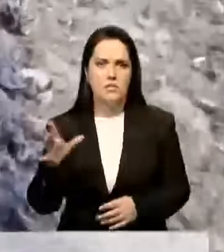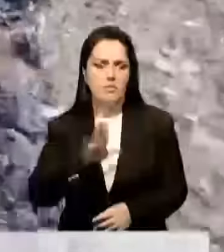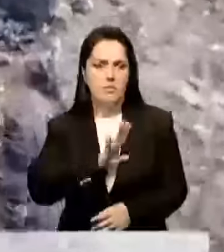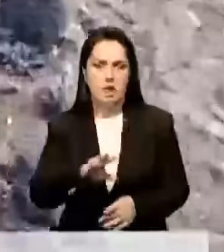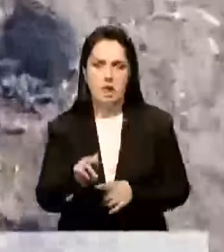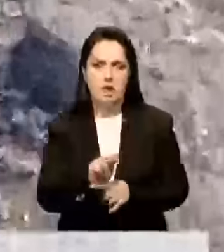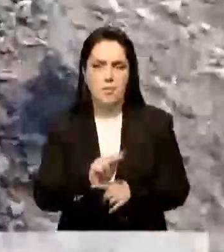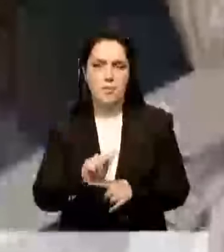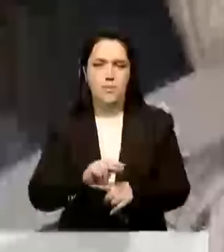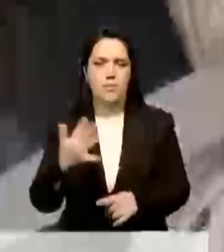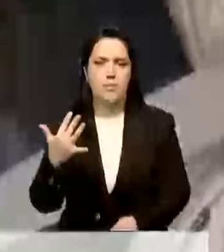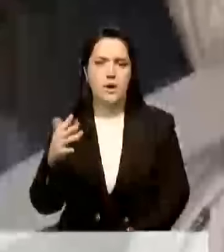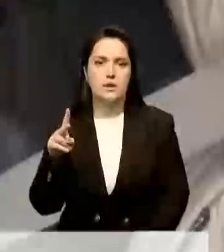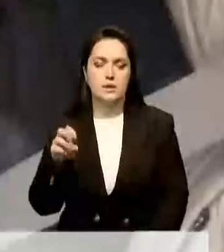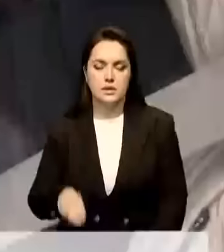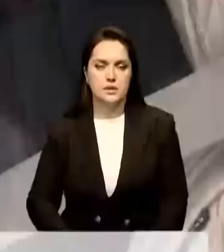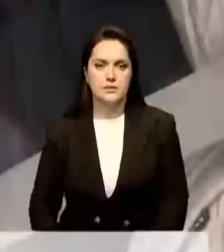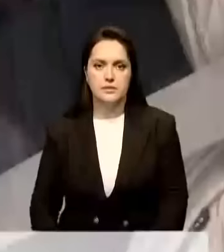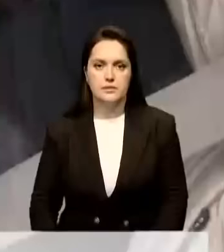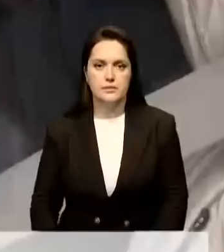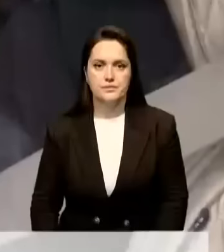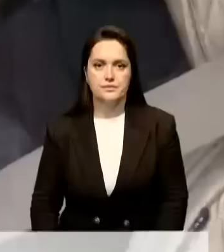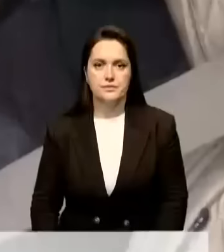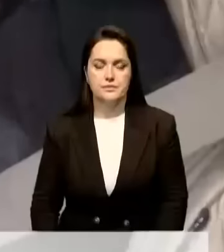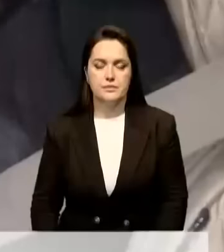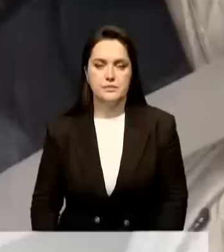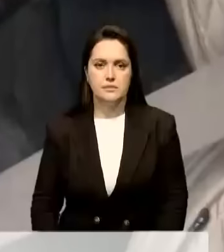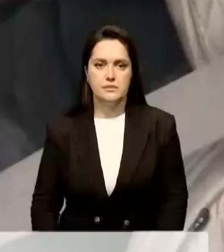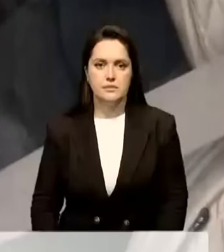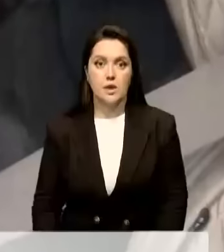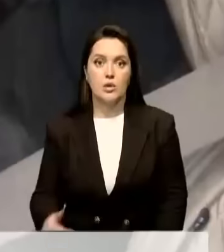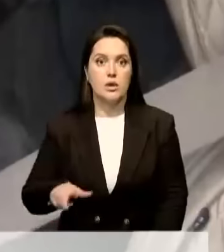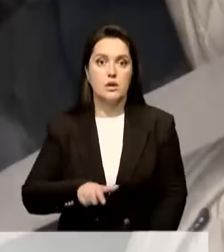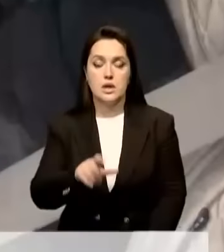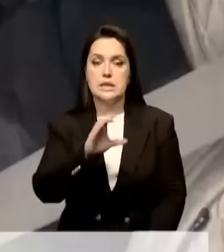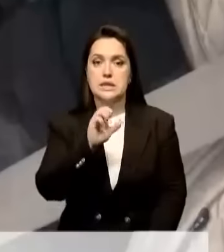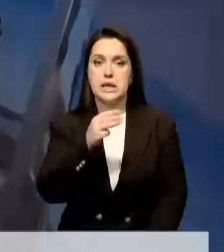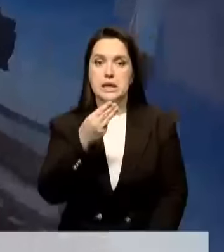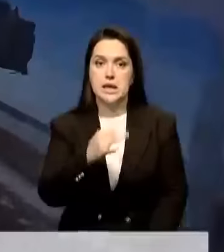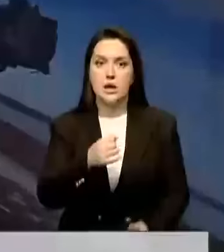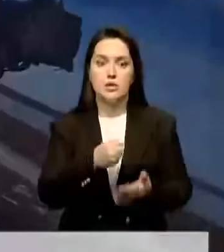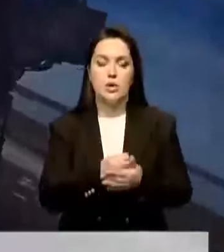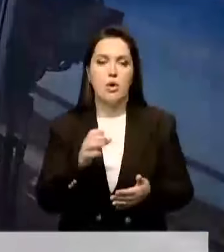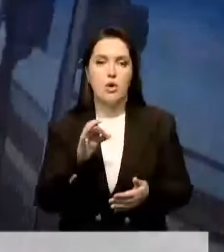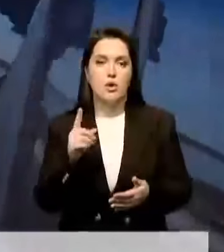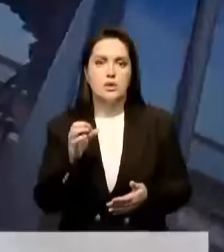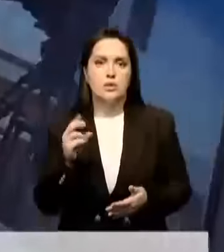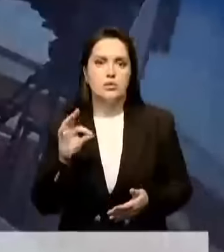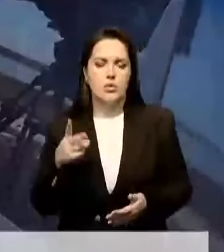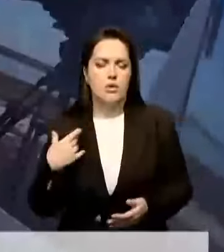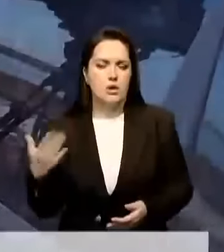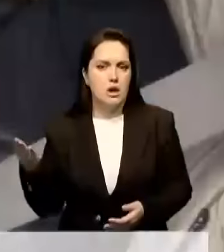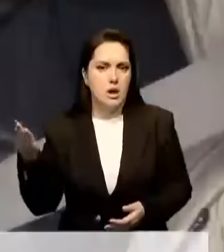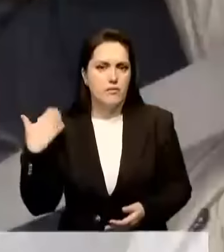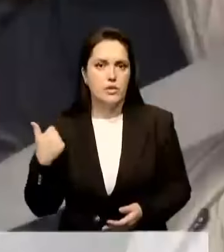ремонта почти полвека. У нас дорогу выложили, получается, с Сатая до Узункуля. Очень довольны, мы давно ждали. Всегда